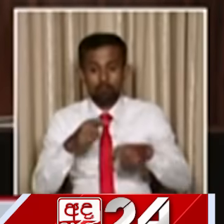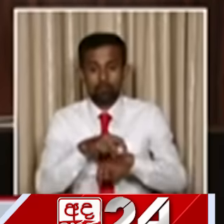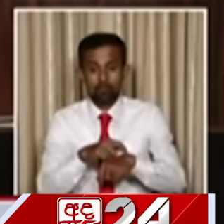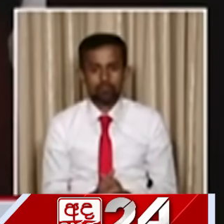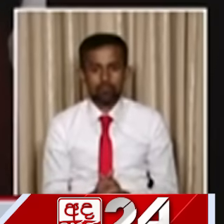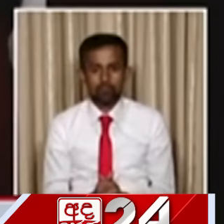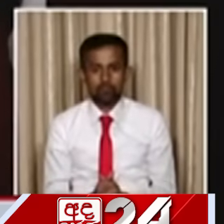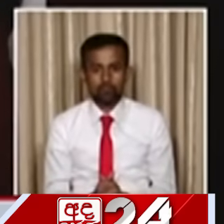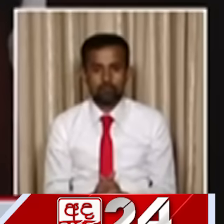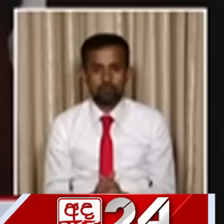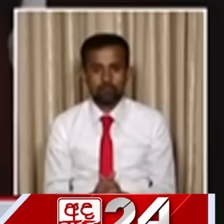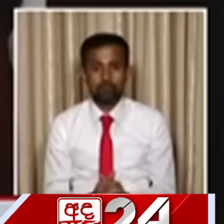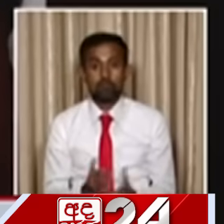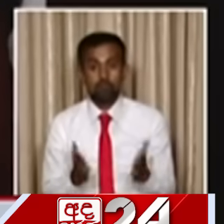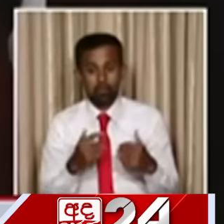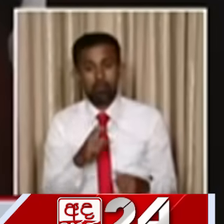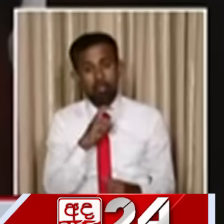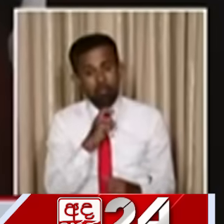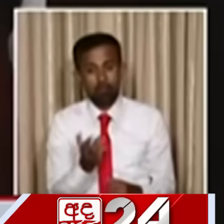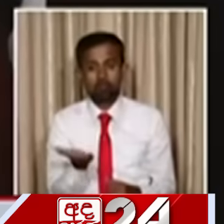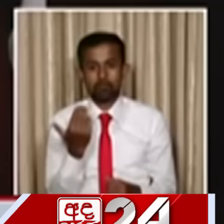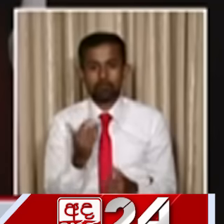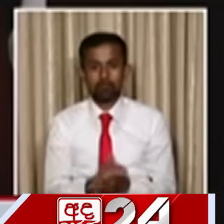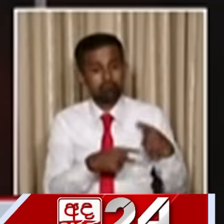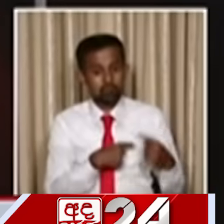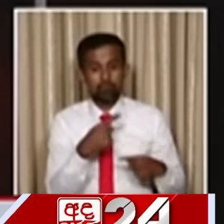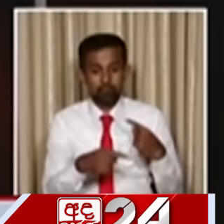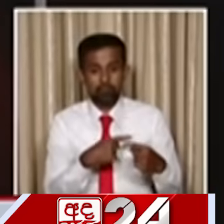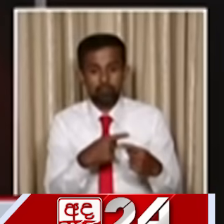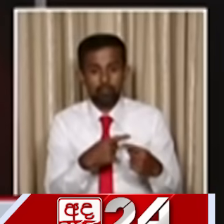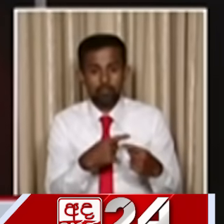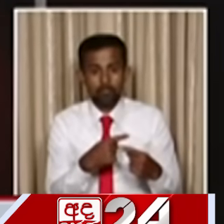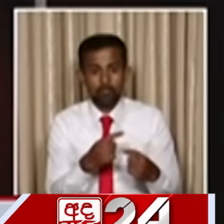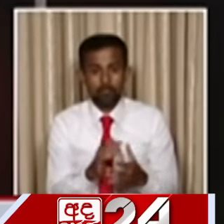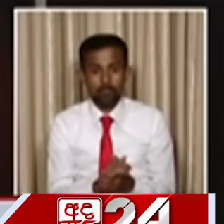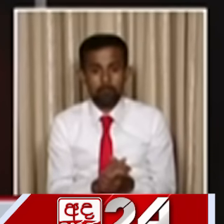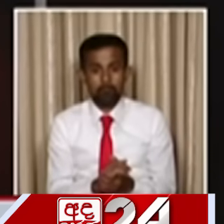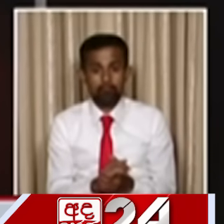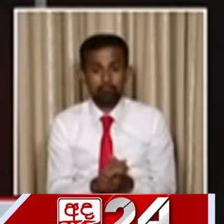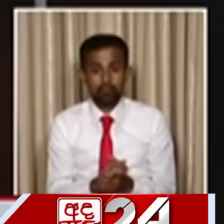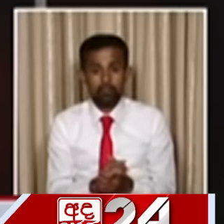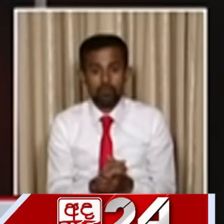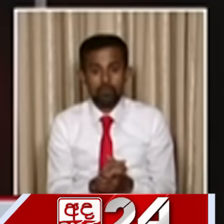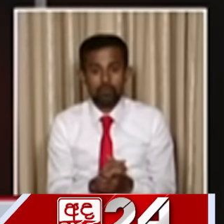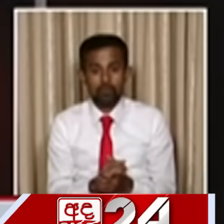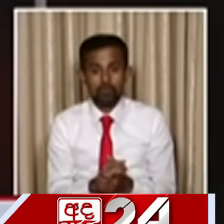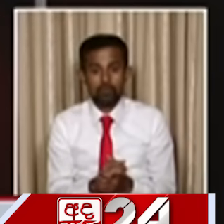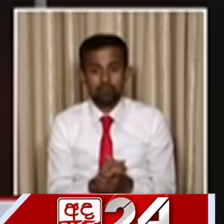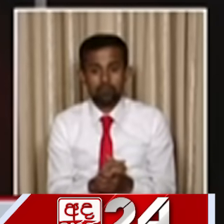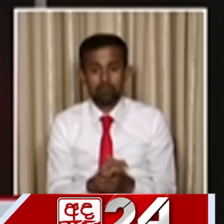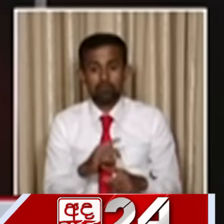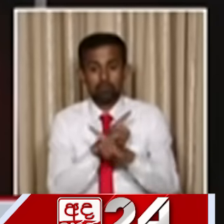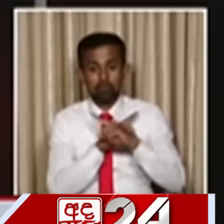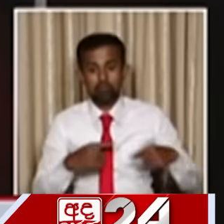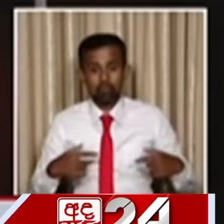කය ගහන්න. තව කය ගහන්න. තව කය ගහන්න. මේ අවුරුදු 30ක් විමුණ මිනිමරු තස්තවාදී කොටිය අවසන්